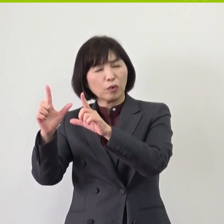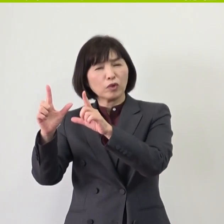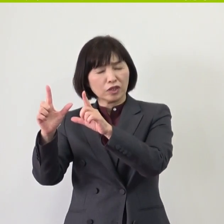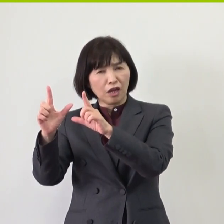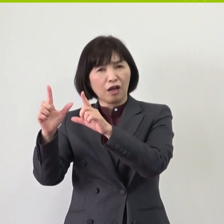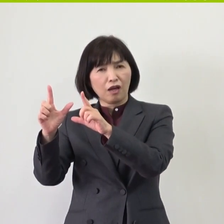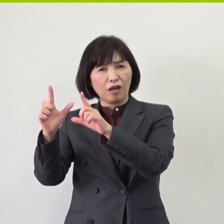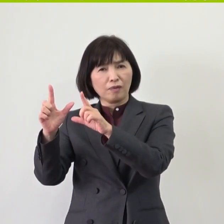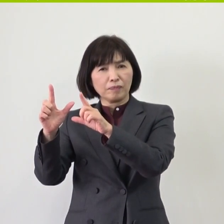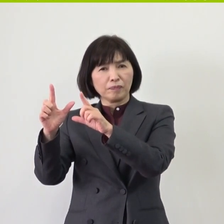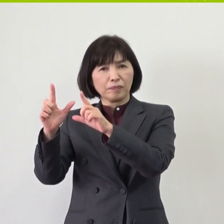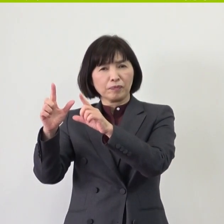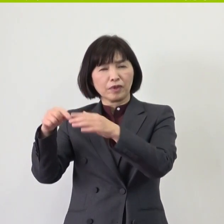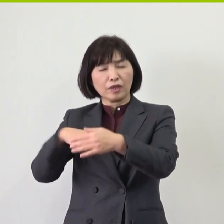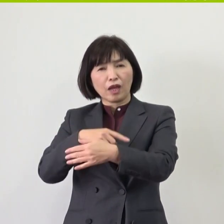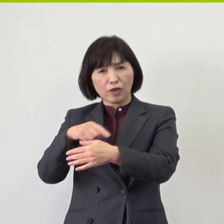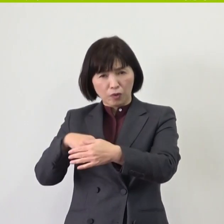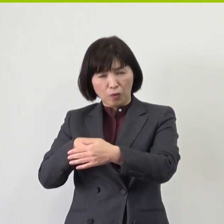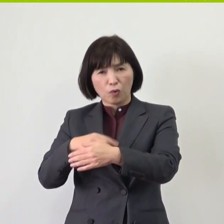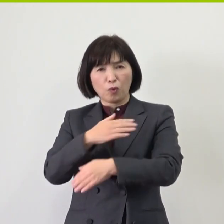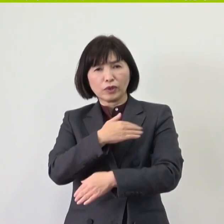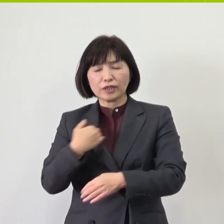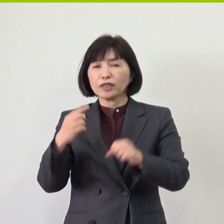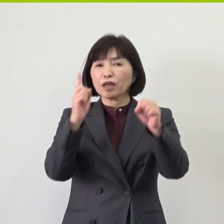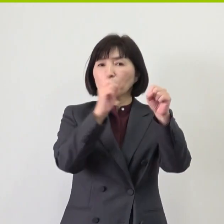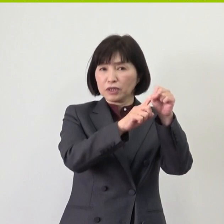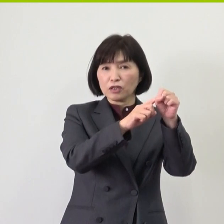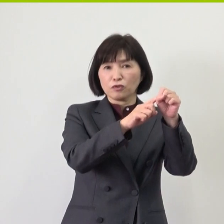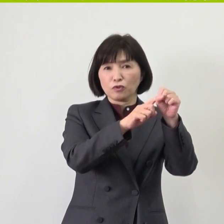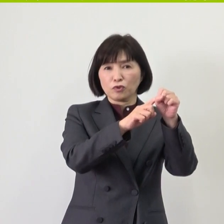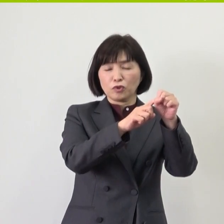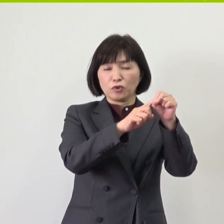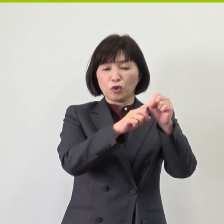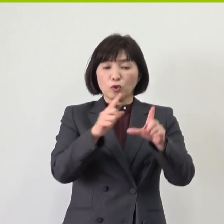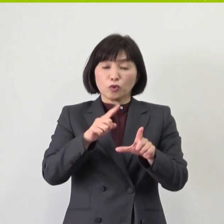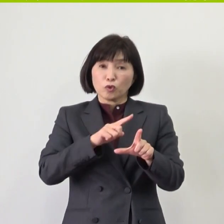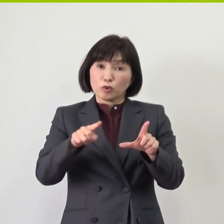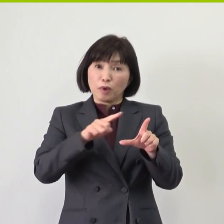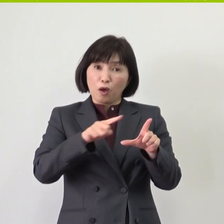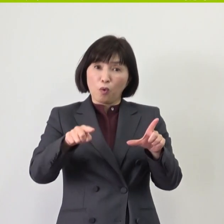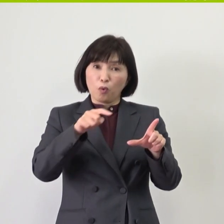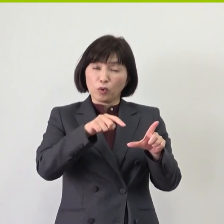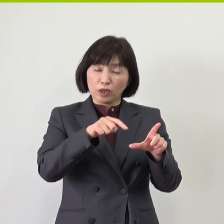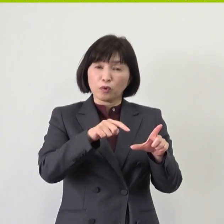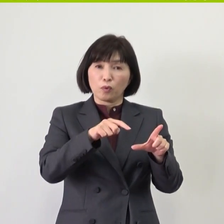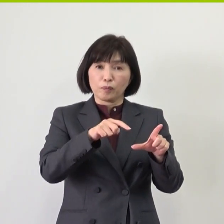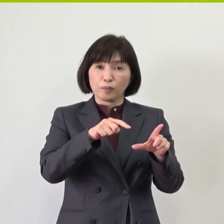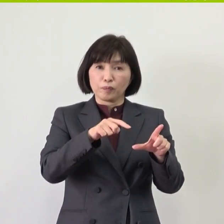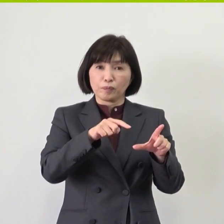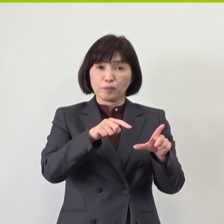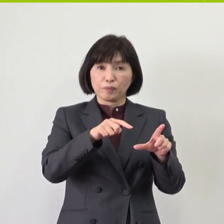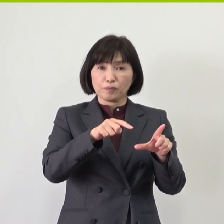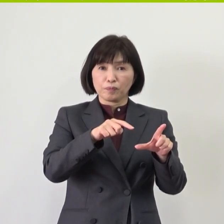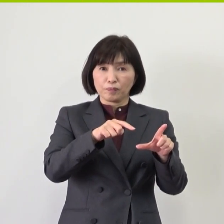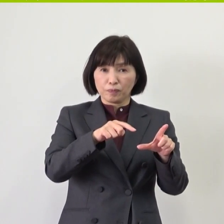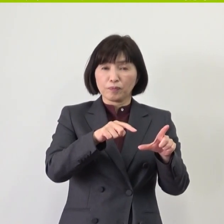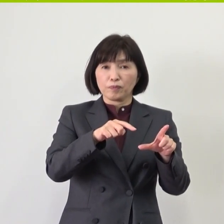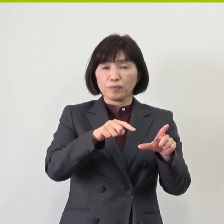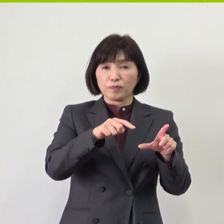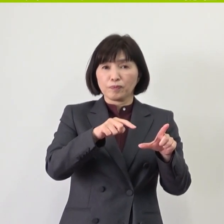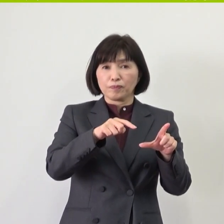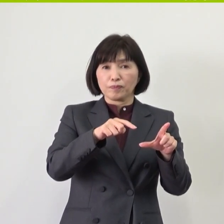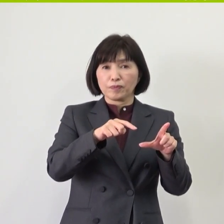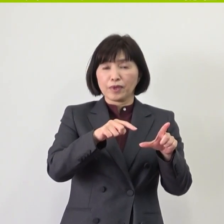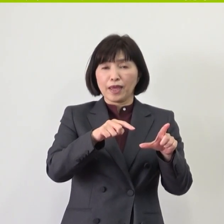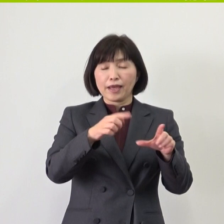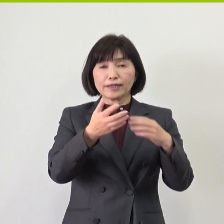日のことのように覚えておりますけれども、我々が目指してきた自分たちの手元にあるこの ICT 端末を使